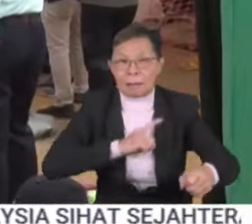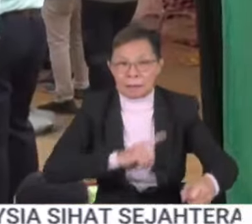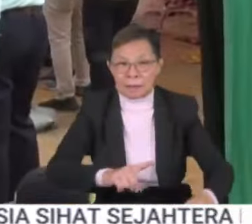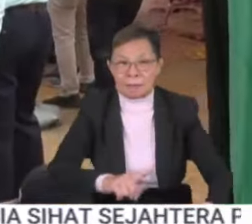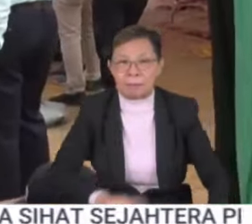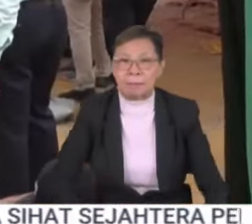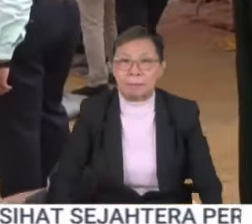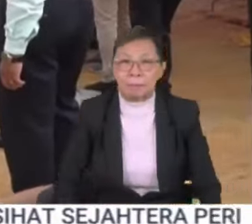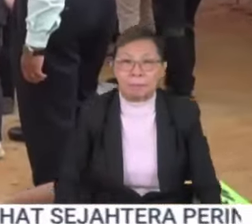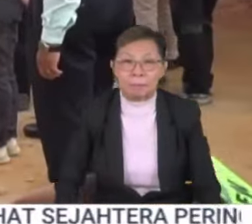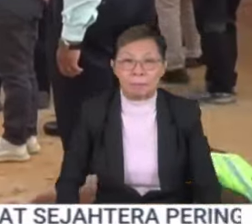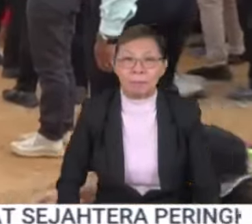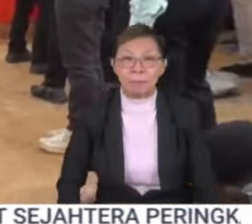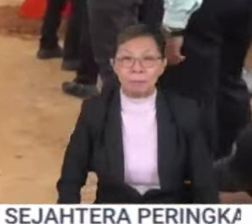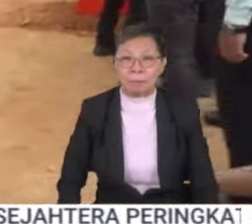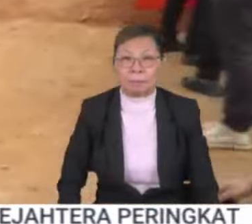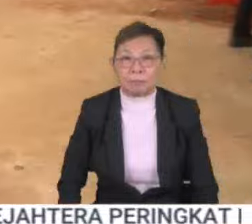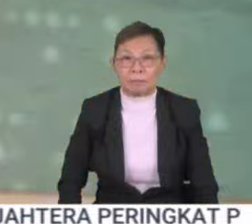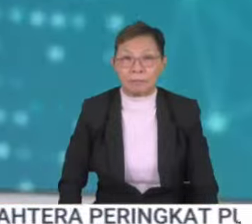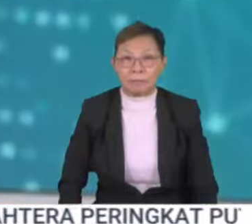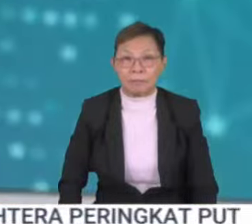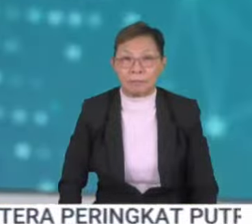Islam.